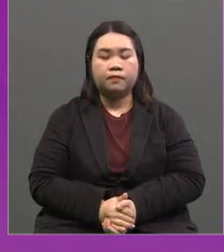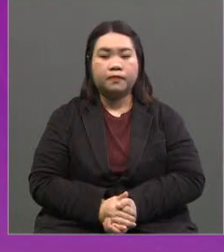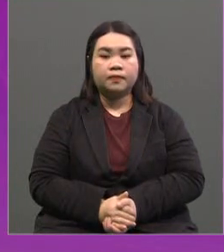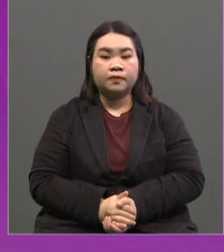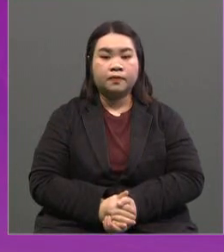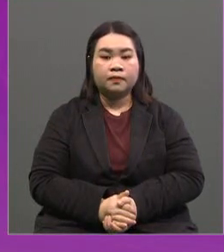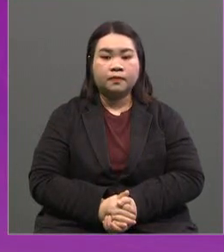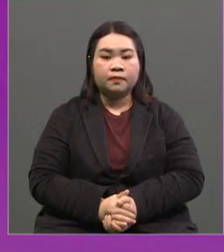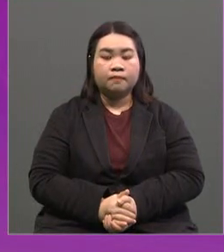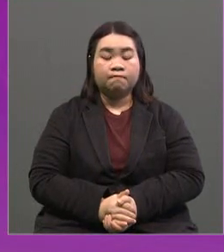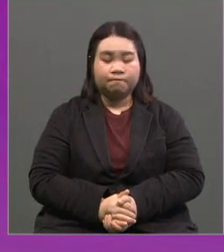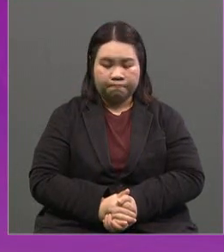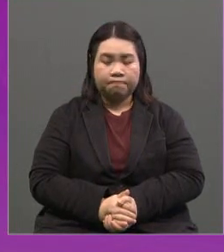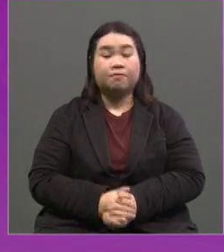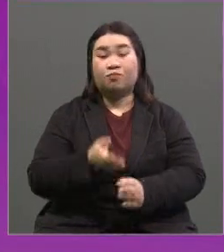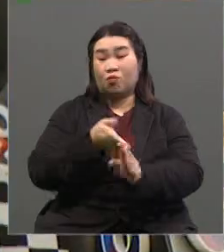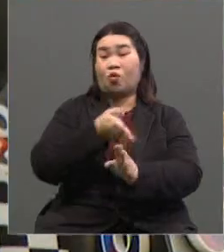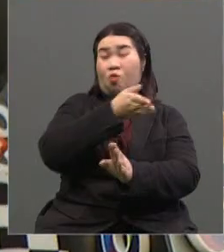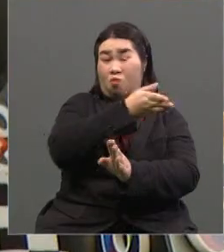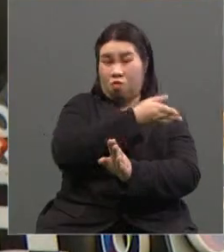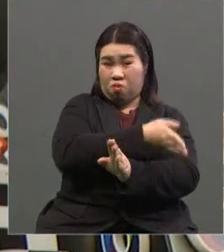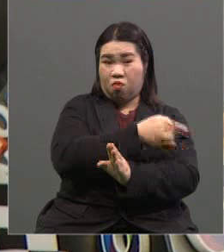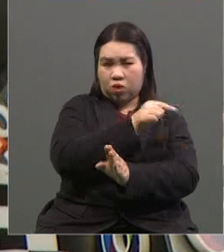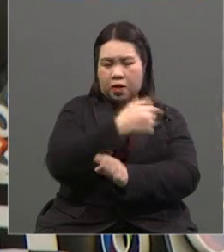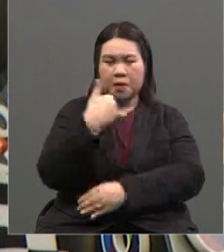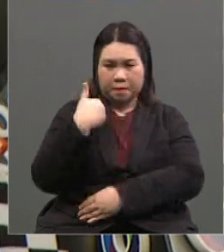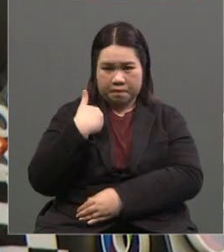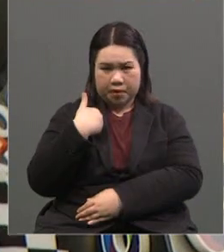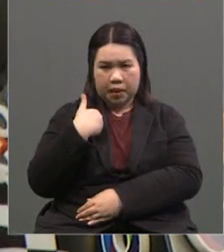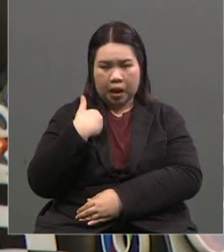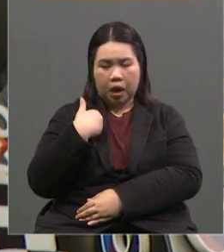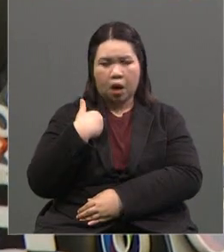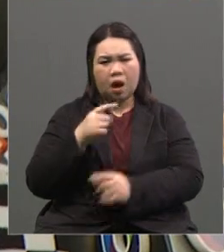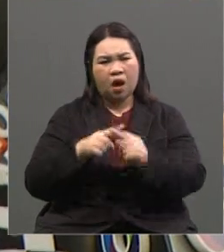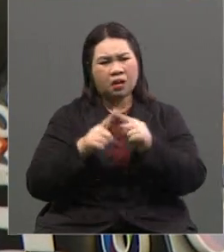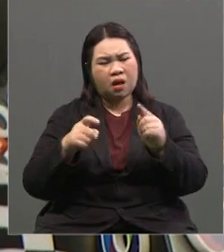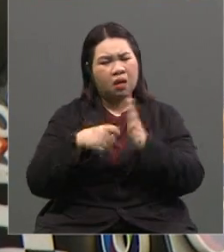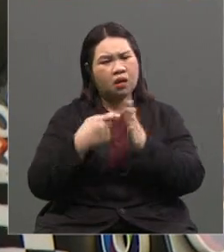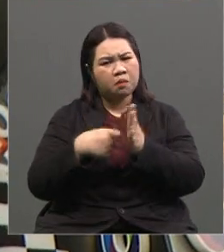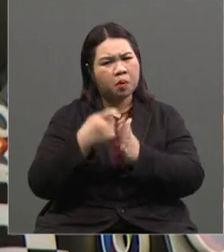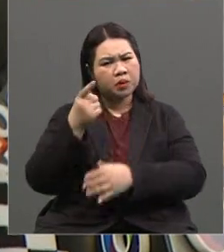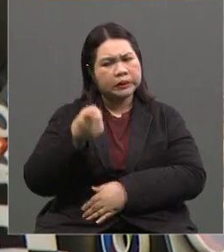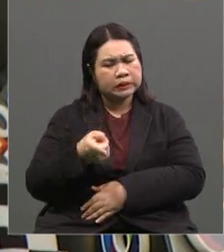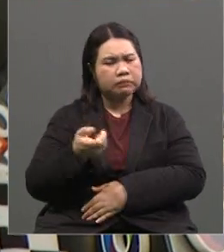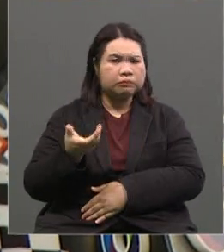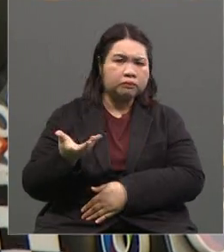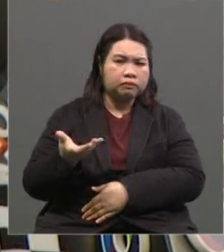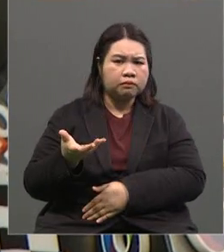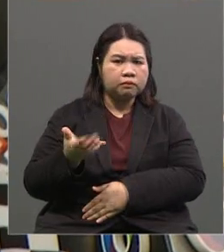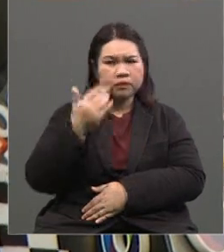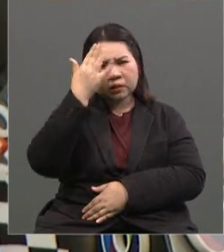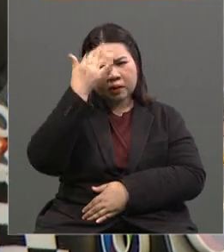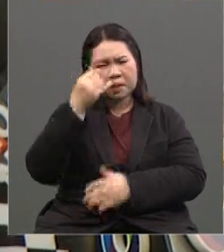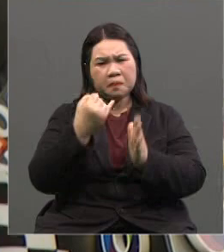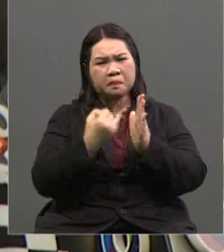แต่ว่าอย่างที่บอกไปคือก่อนหน้านี้หลังจากที่มีการออกมาแล้วก็ไม่สัมภาษณ์เอ๊ะสาเหตุจำเป็นจริงๆเนี่ยที่ต้องทำ